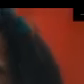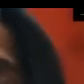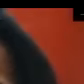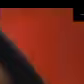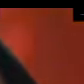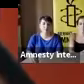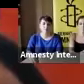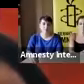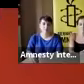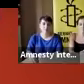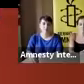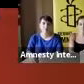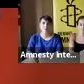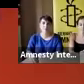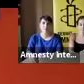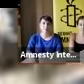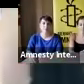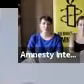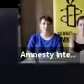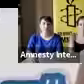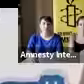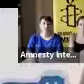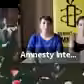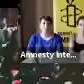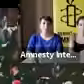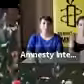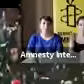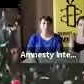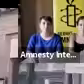will be silent no more.